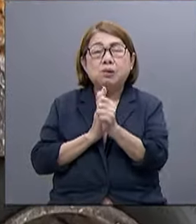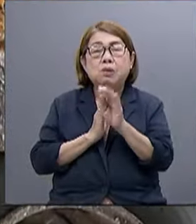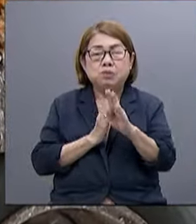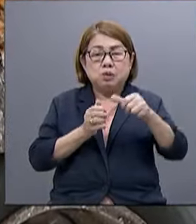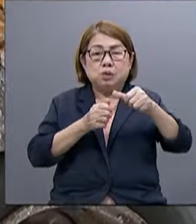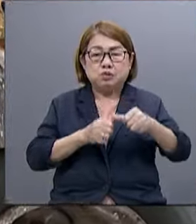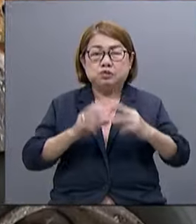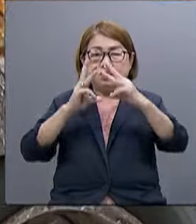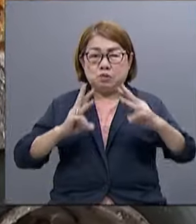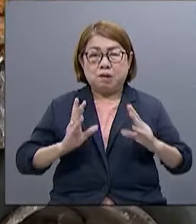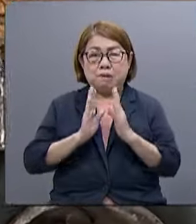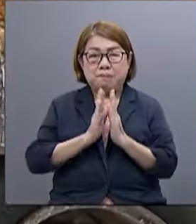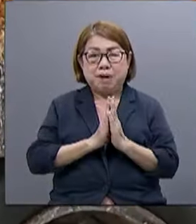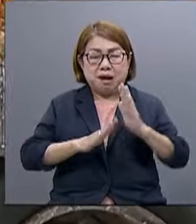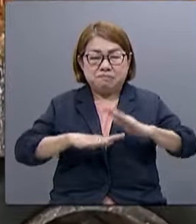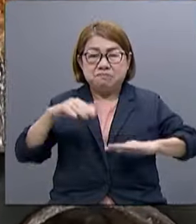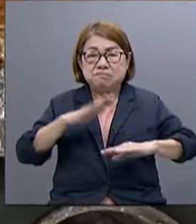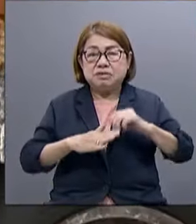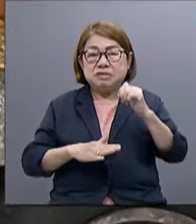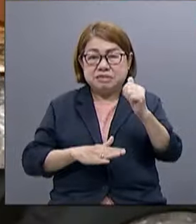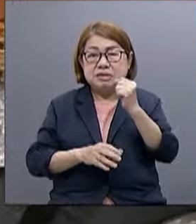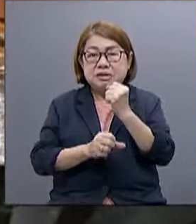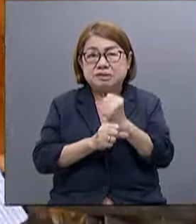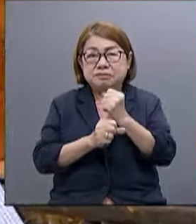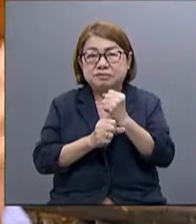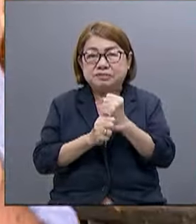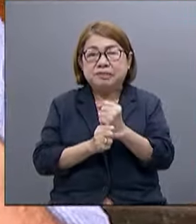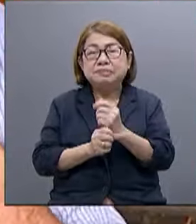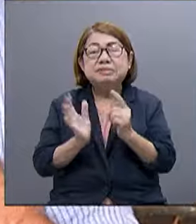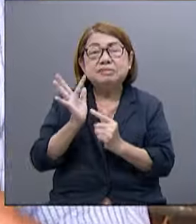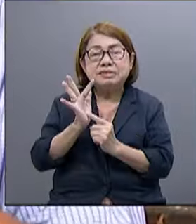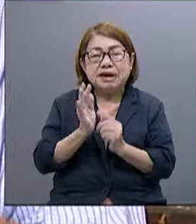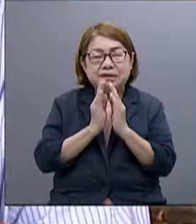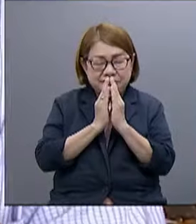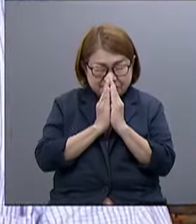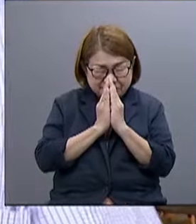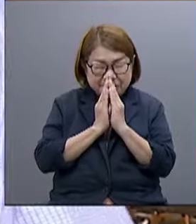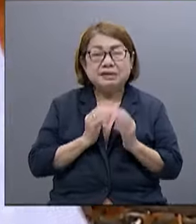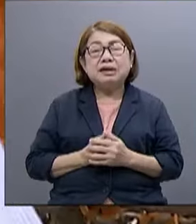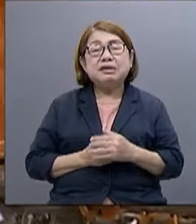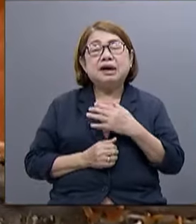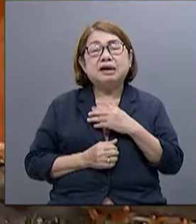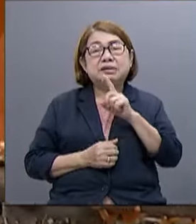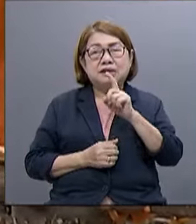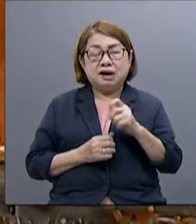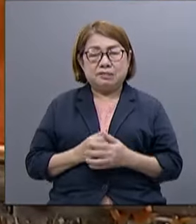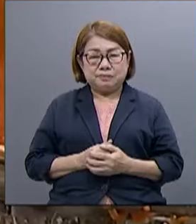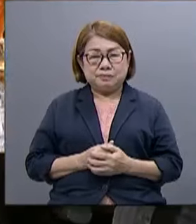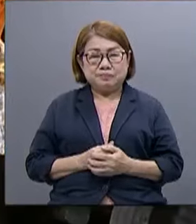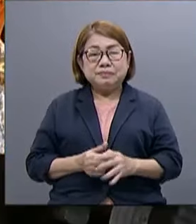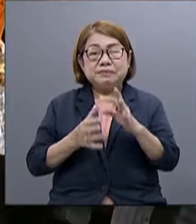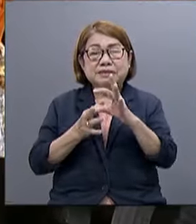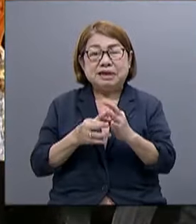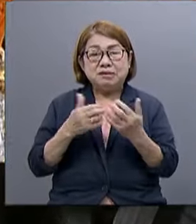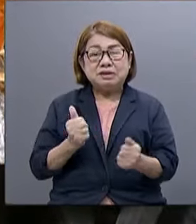างที่เขาทำขบวนเทียนขบวนนี้นะครับพี่สุสากรหวังดีสวัสดีครับ สวัสดีครับ ก่อนอื่นผมถามก่อนเลยว่าในเรื่องของเทียนพรรษ